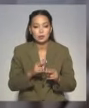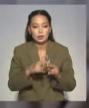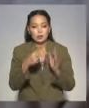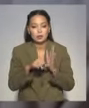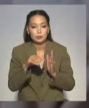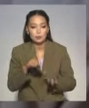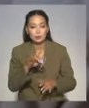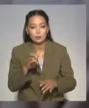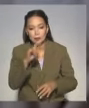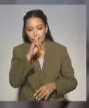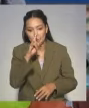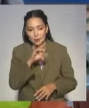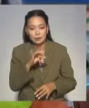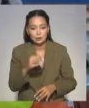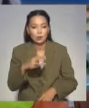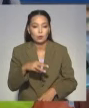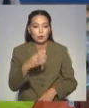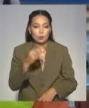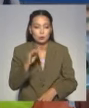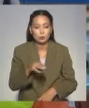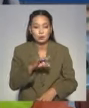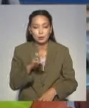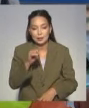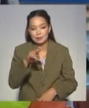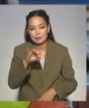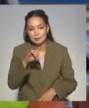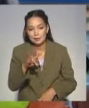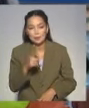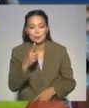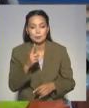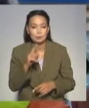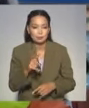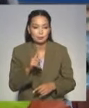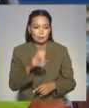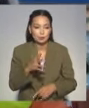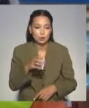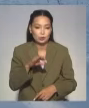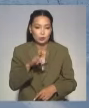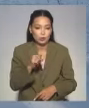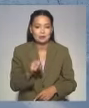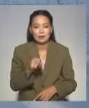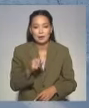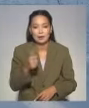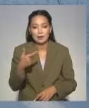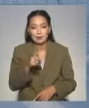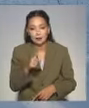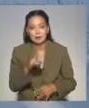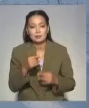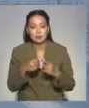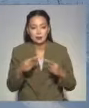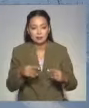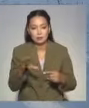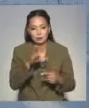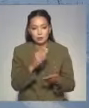тонна автобензин, 34 мың тонна дизель отыны, 1,5 тонна сұйытылған мұнай газы, 6 мың тонна автокеросин бар. Бұл